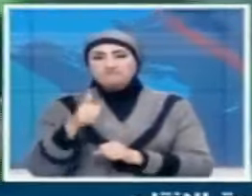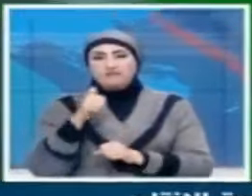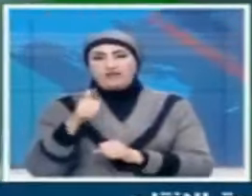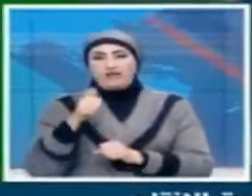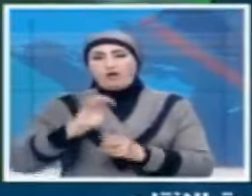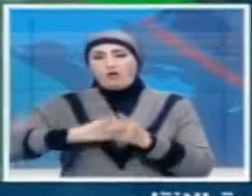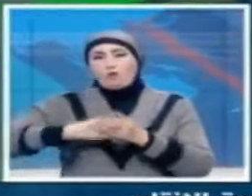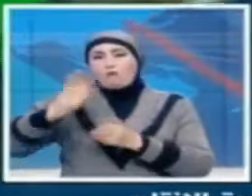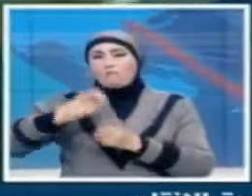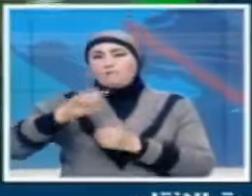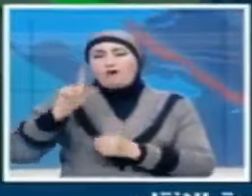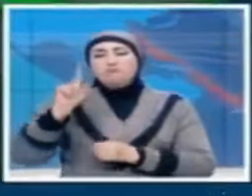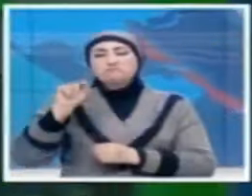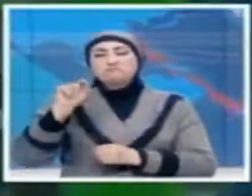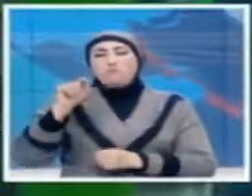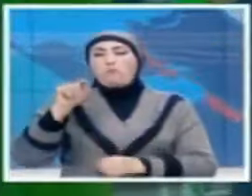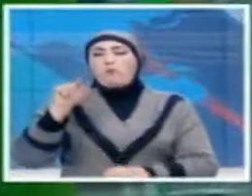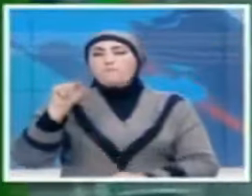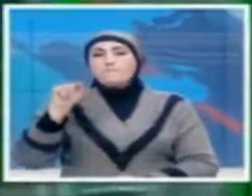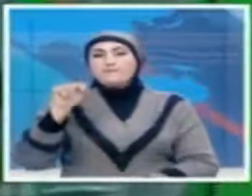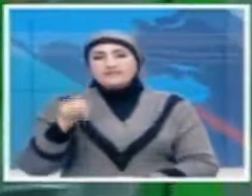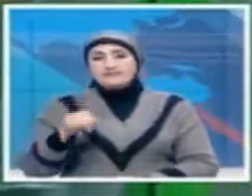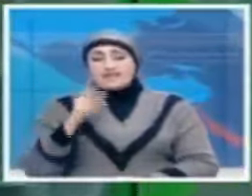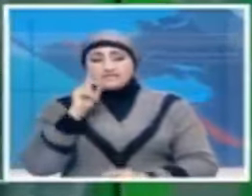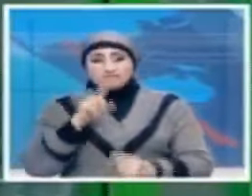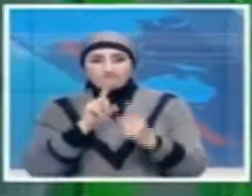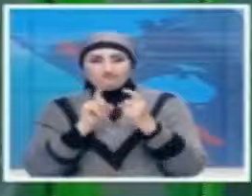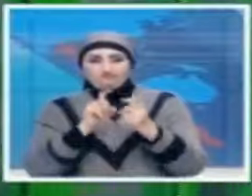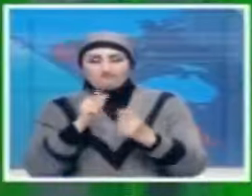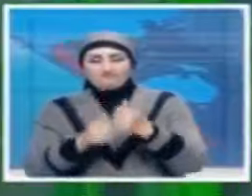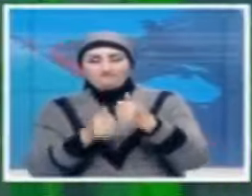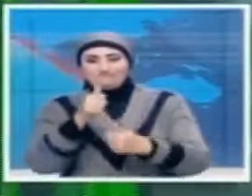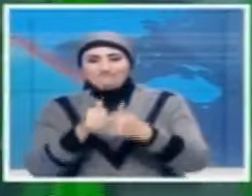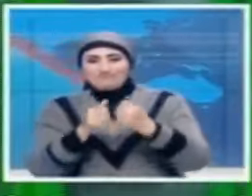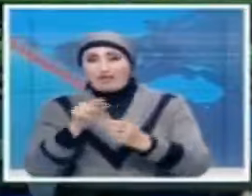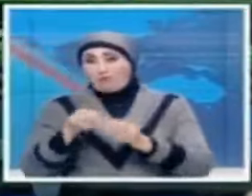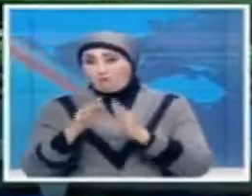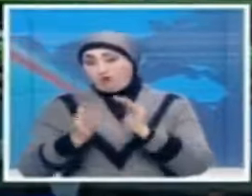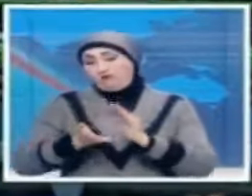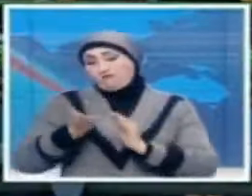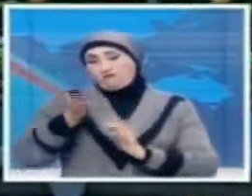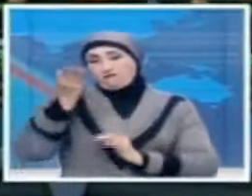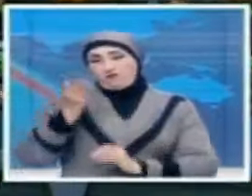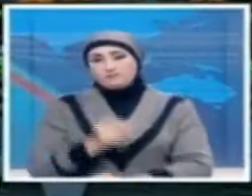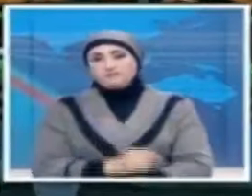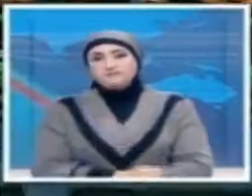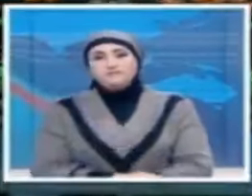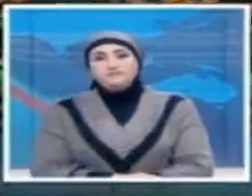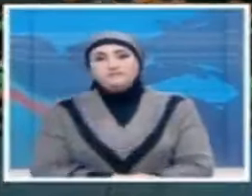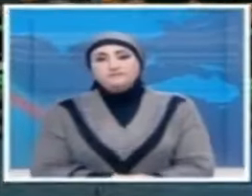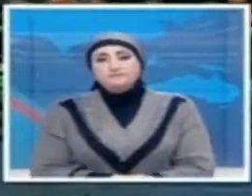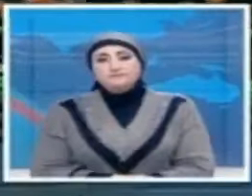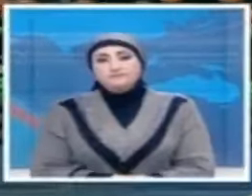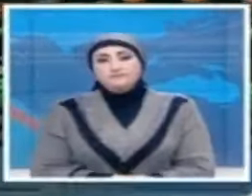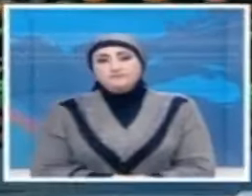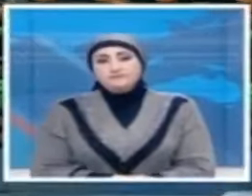المنتجات الزراعية التي تتمتع فيها مصر بميزة تنافسية كبيرة.